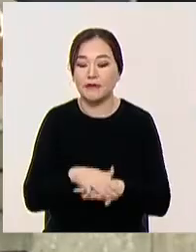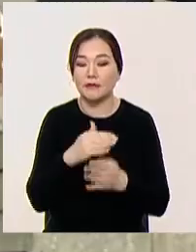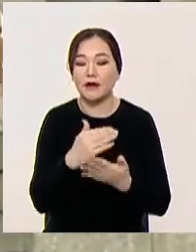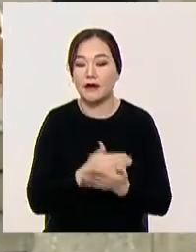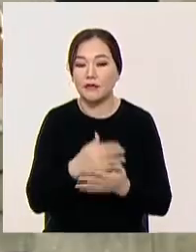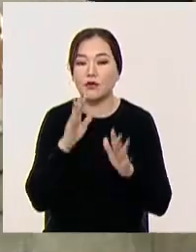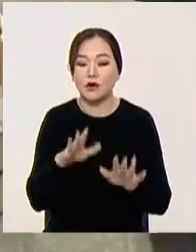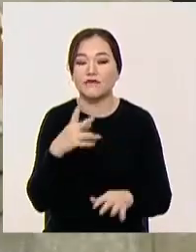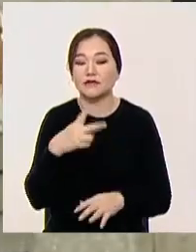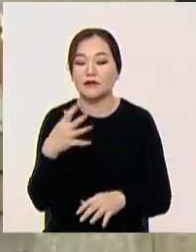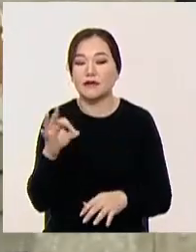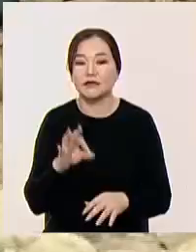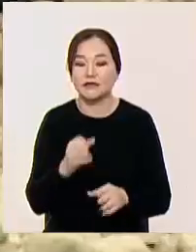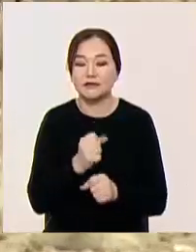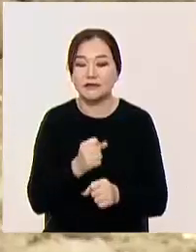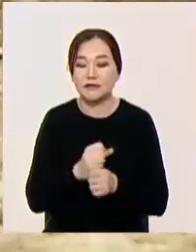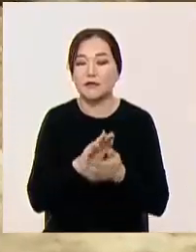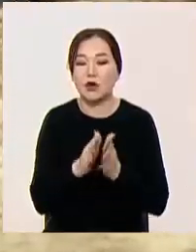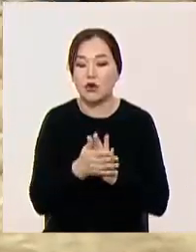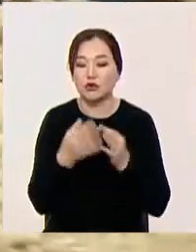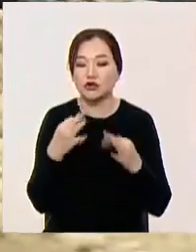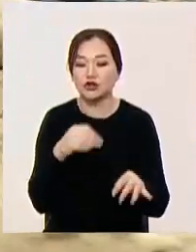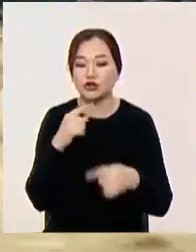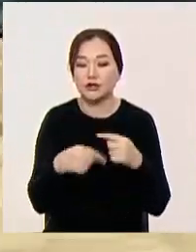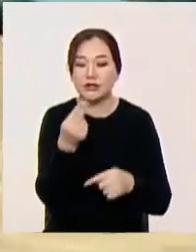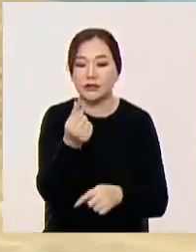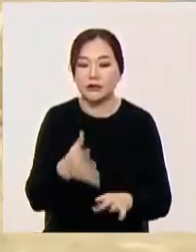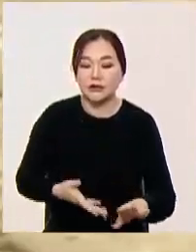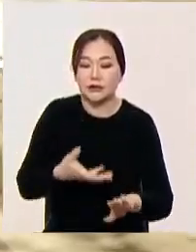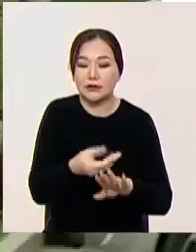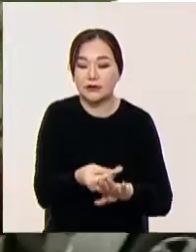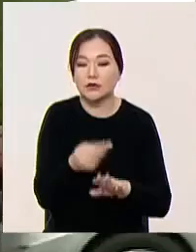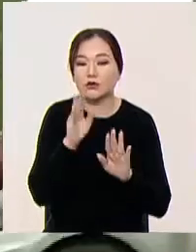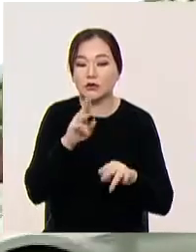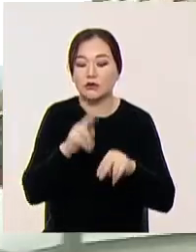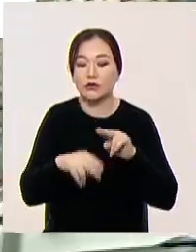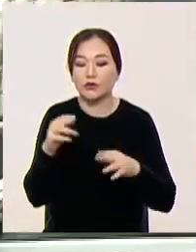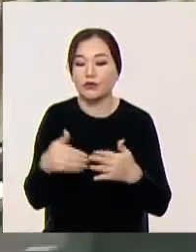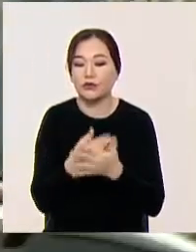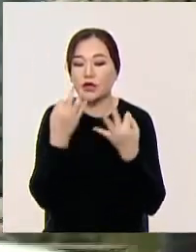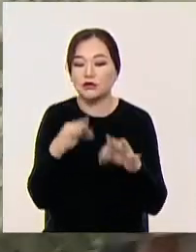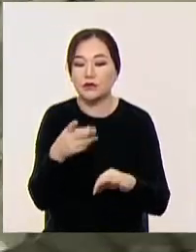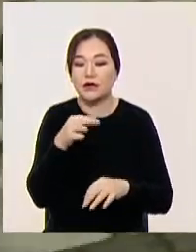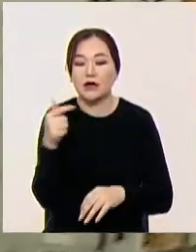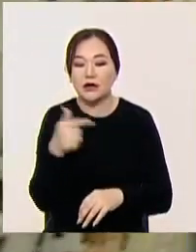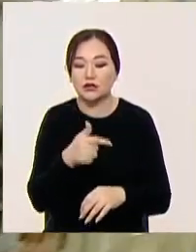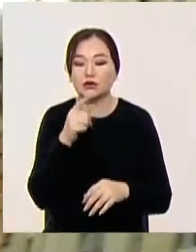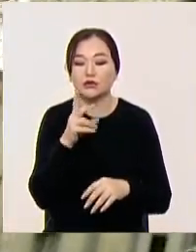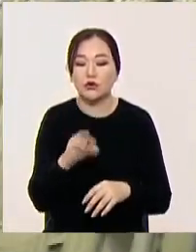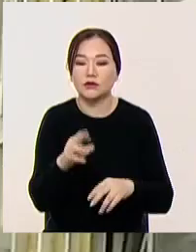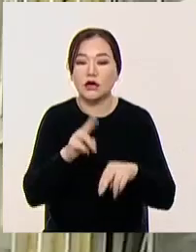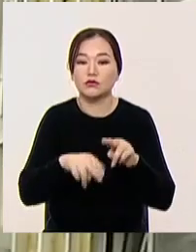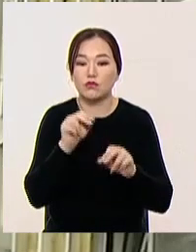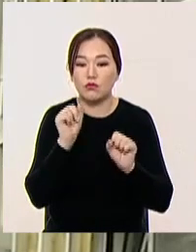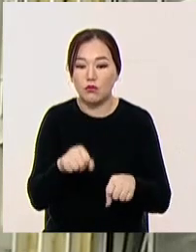только 25% сделок проходят через наличный расчет. Если квартиры в новостройках не будут доступны для граждан, то застройщикам